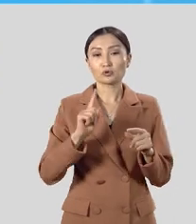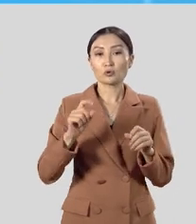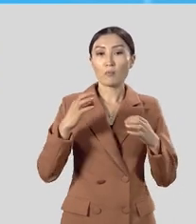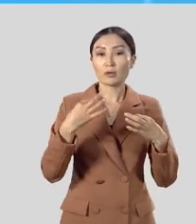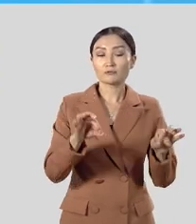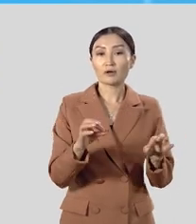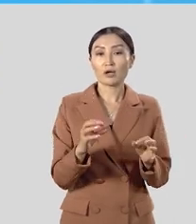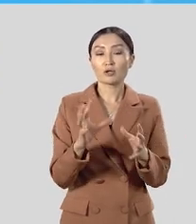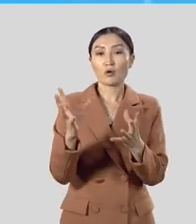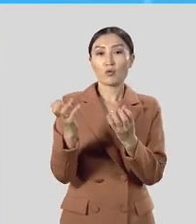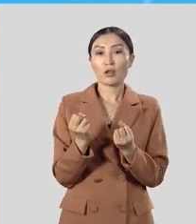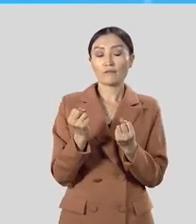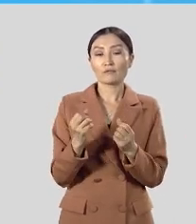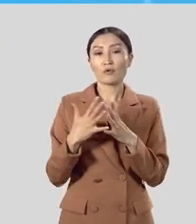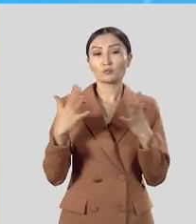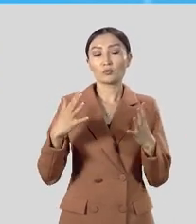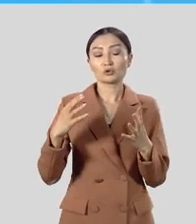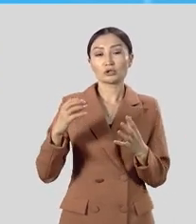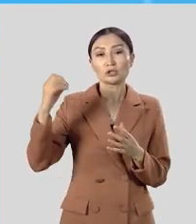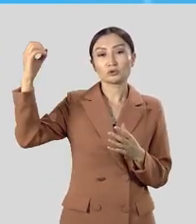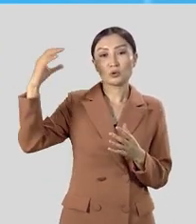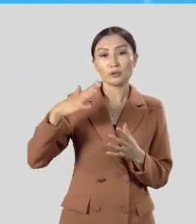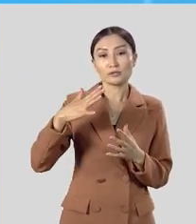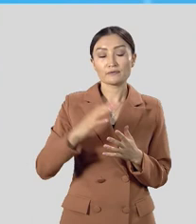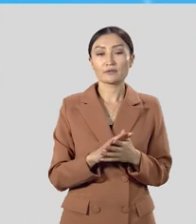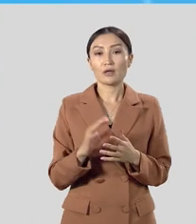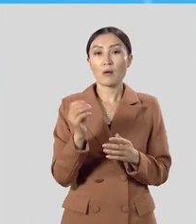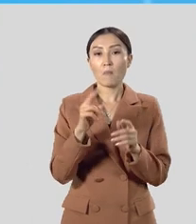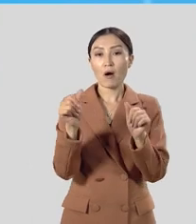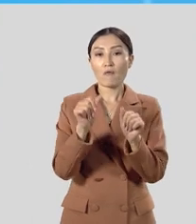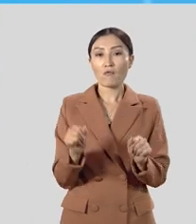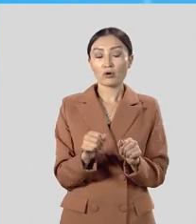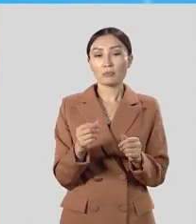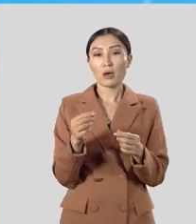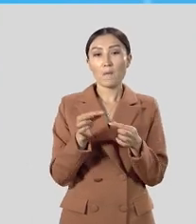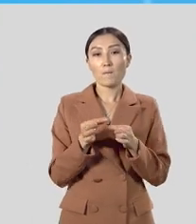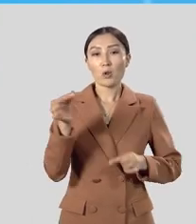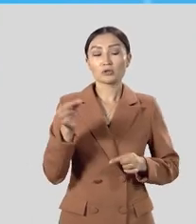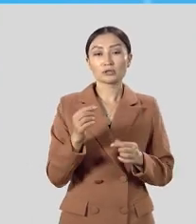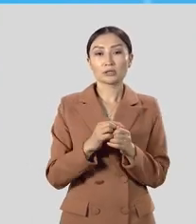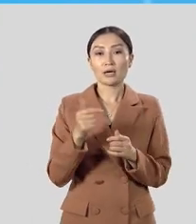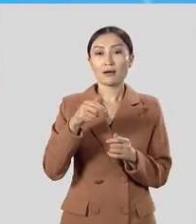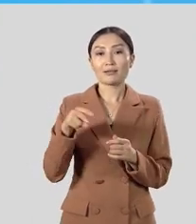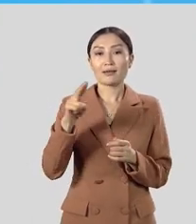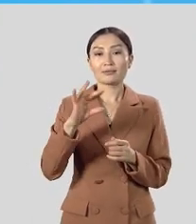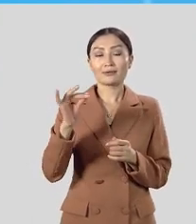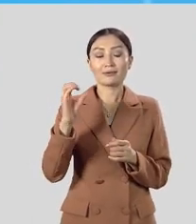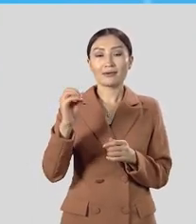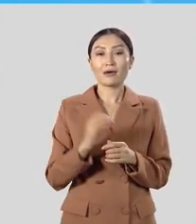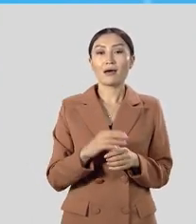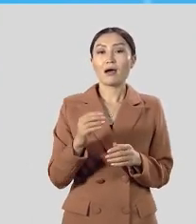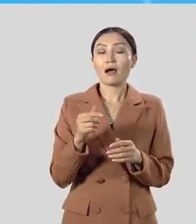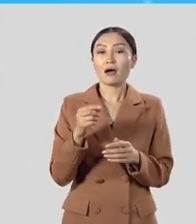им улавливать больше рассеянного солнечного света. По форме они обычно плоские и гладкие. Характерно для